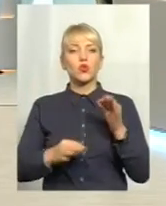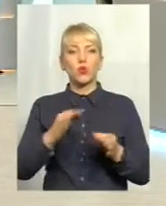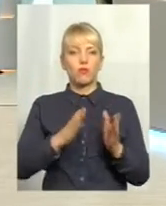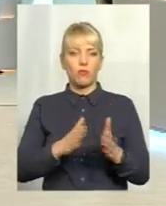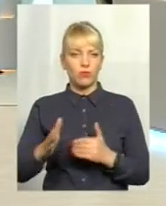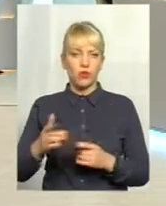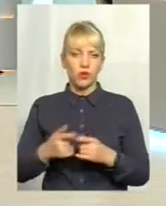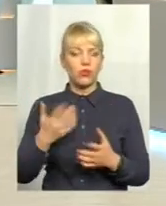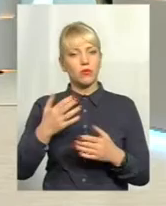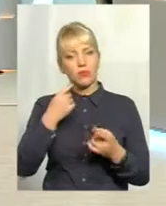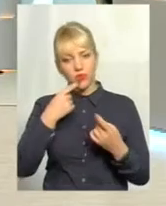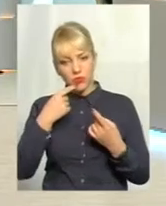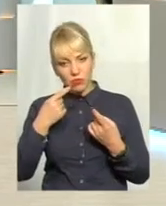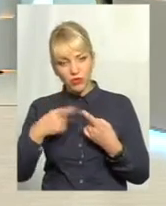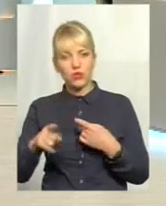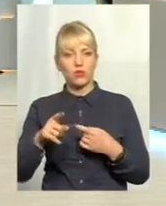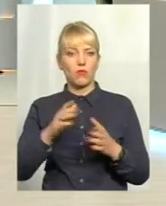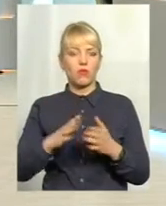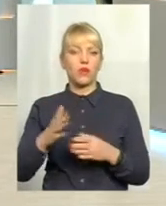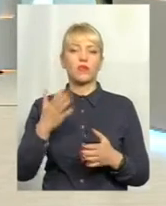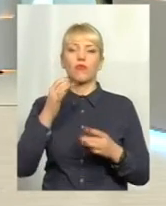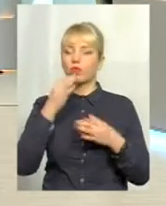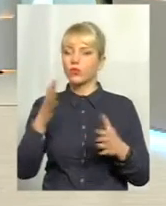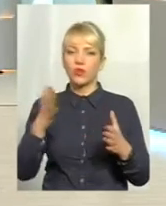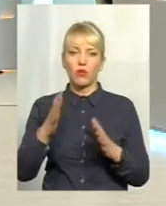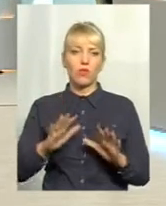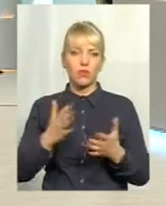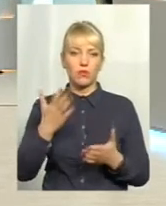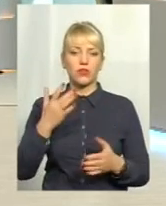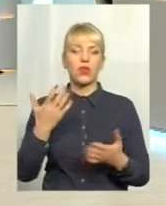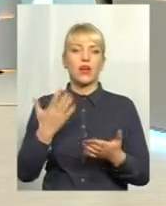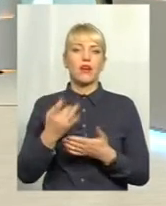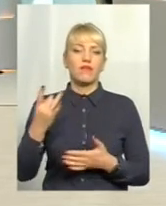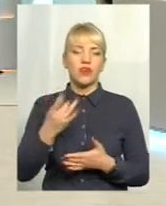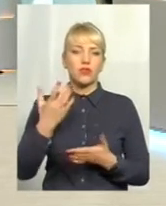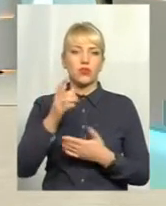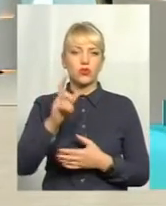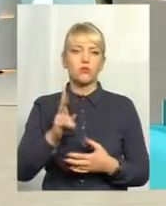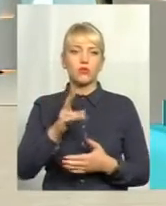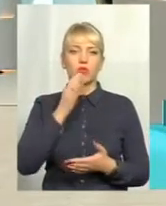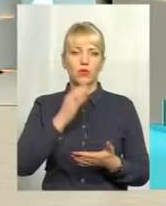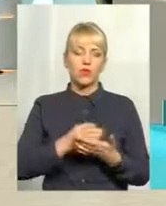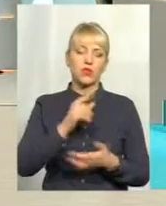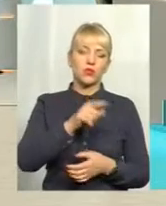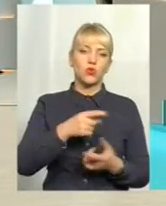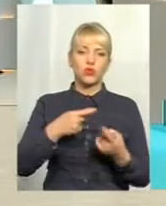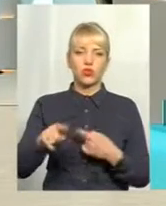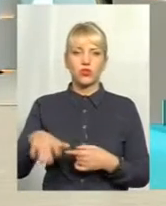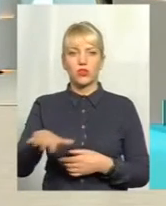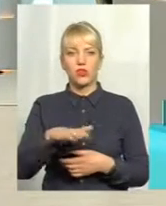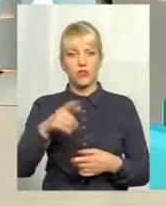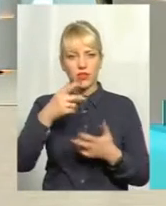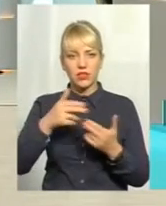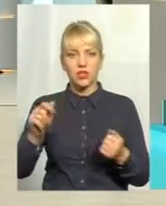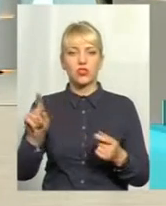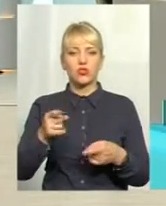порядку? В будь-якому випадку, в разі, якщо особа, яка відповідальна за ту чи іншу територію, визнає, що вона